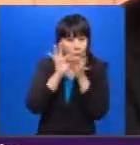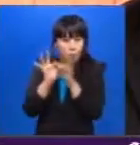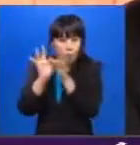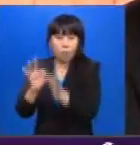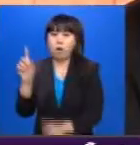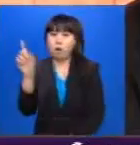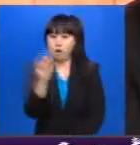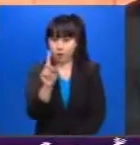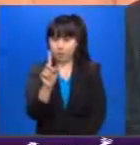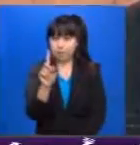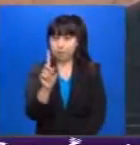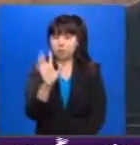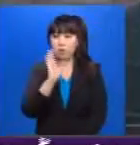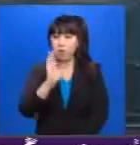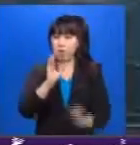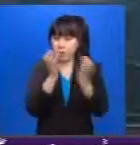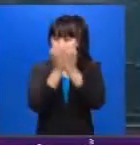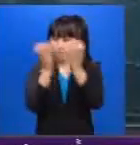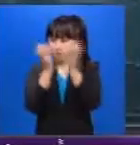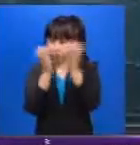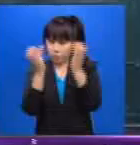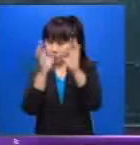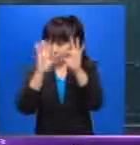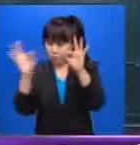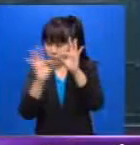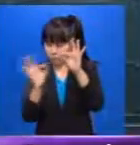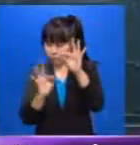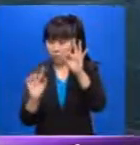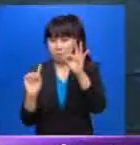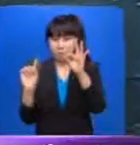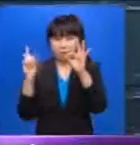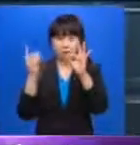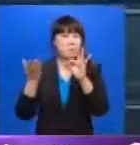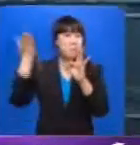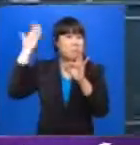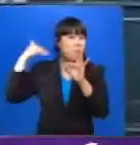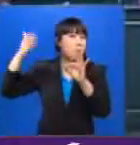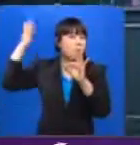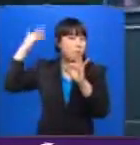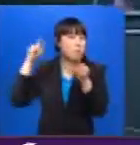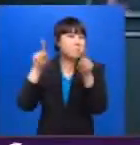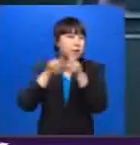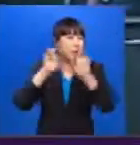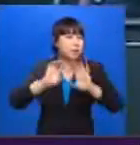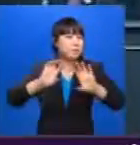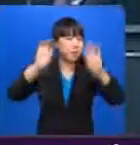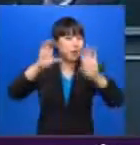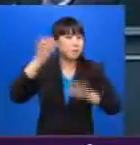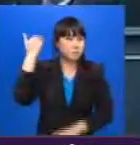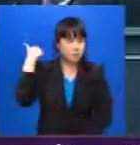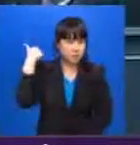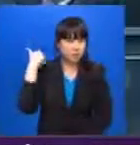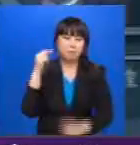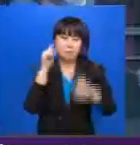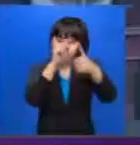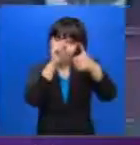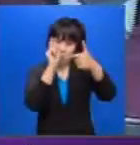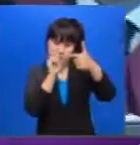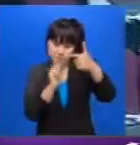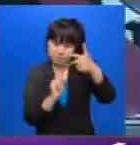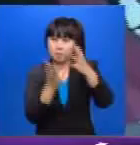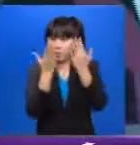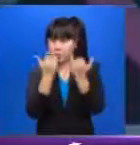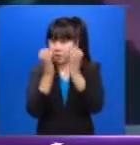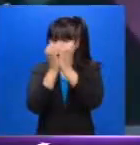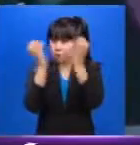คือบรรทัดฐานของรัฐธรรมนูญที่เกิดขึ้นใหม่ซึ่งได้เคยเกิดขึ้นมาแล้วกับรัฐบาลบางมาตราจนทำให้รัฐธรรมนูญ